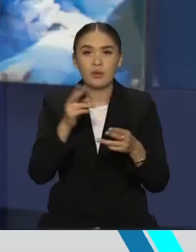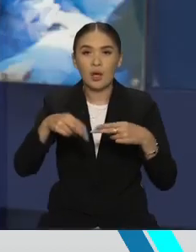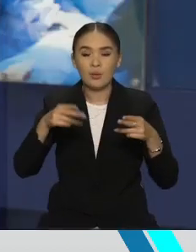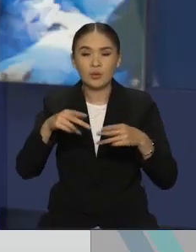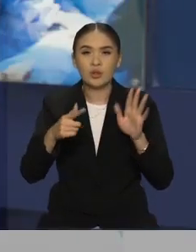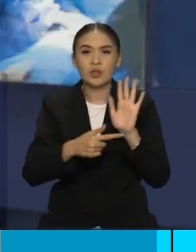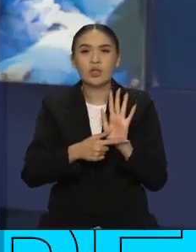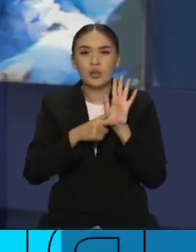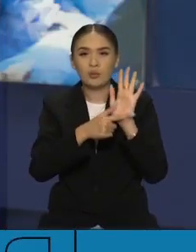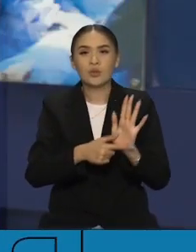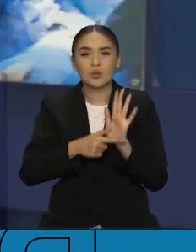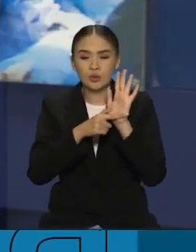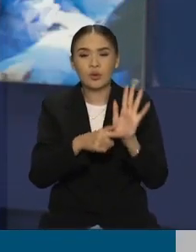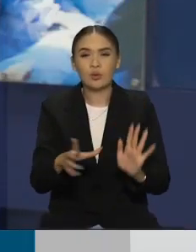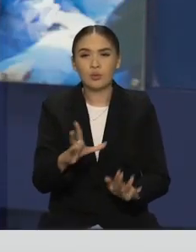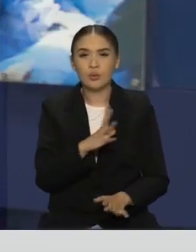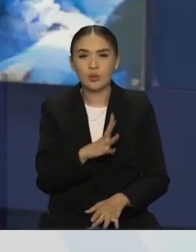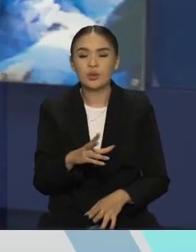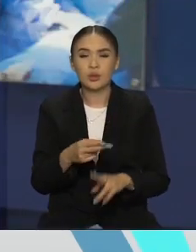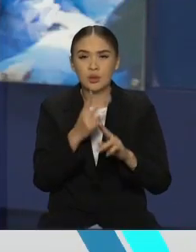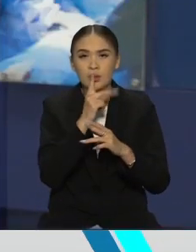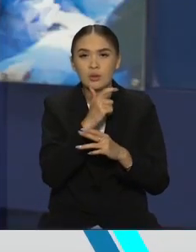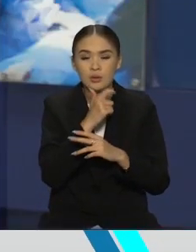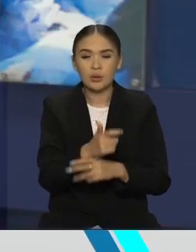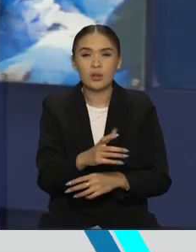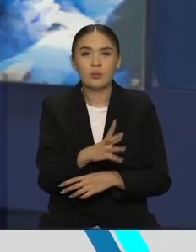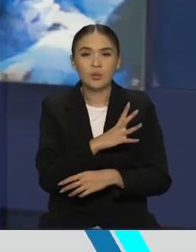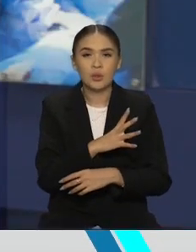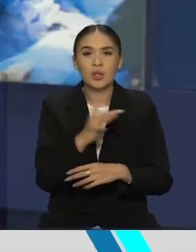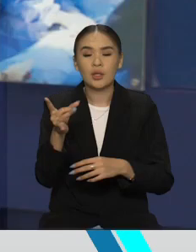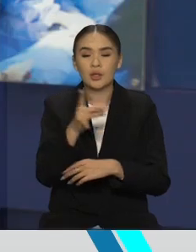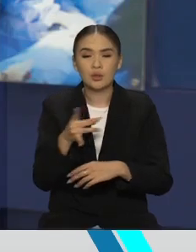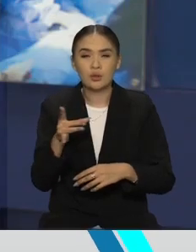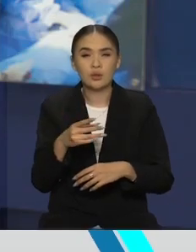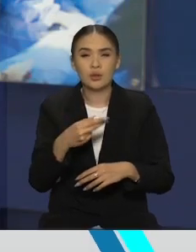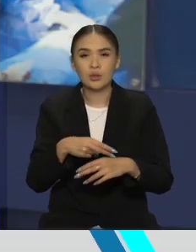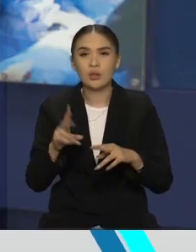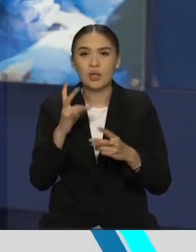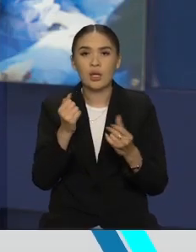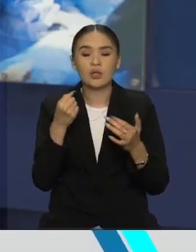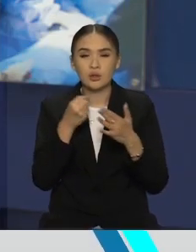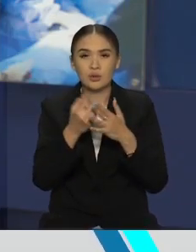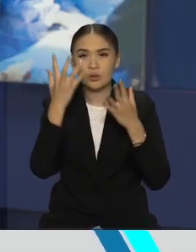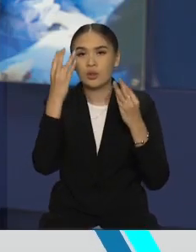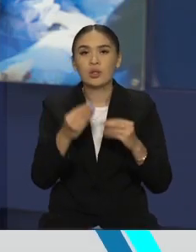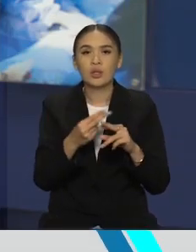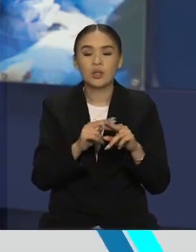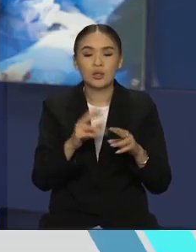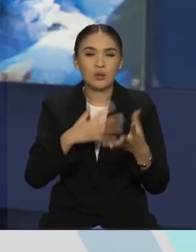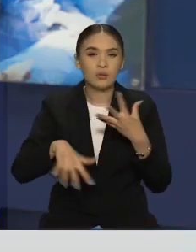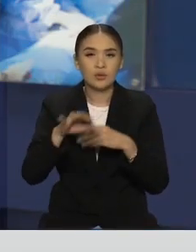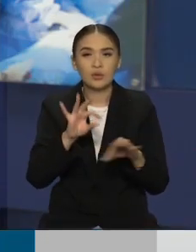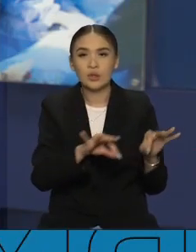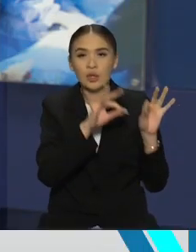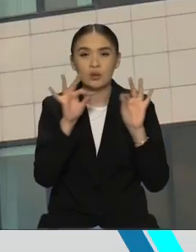Это первая совместная трансплантация в регионе, поскольку до сегодняшнего дня все трансплантации